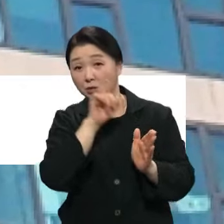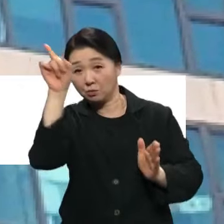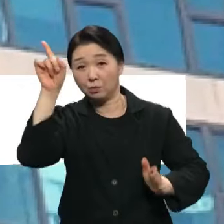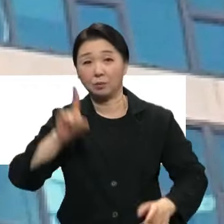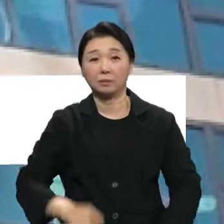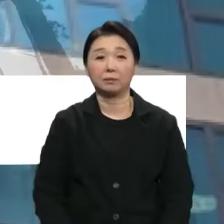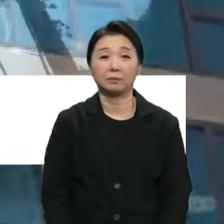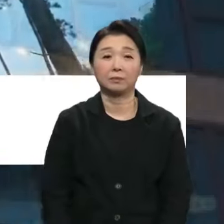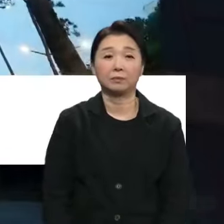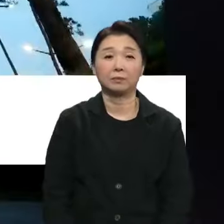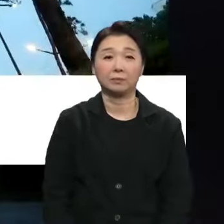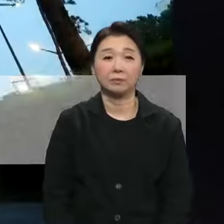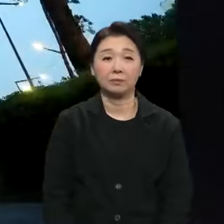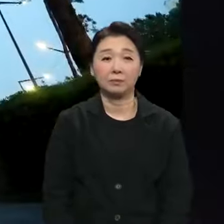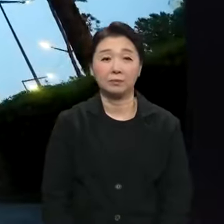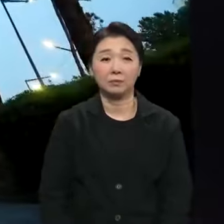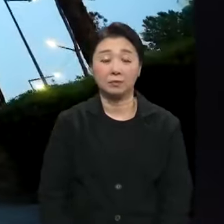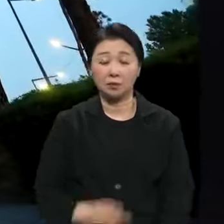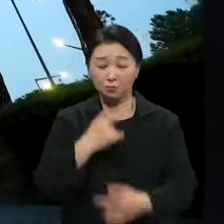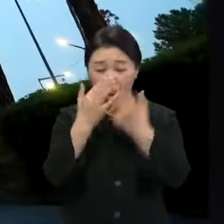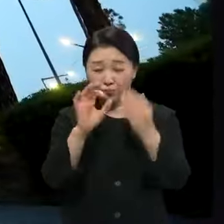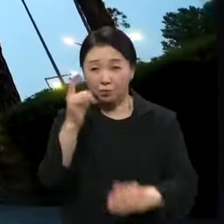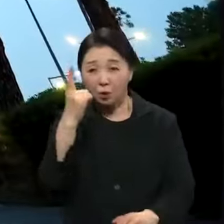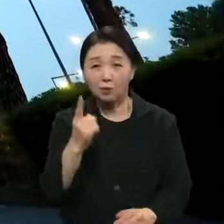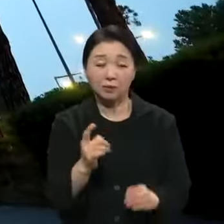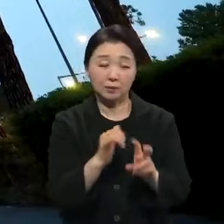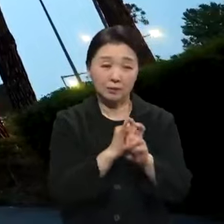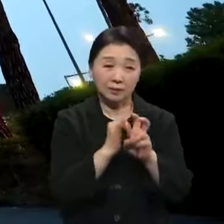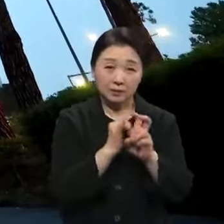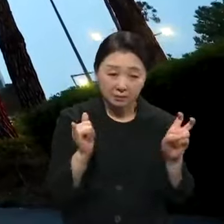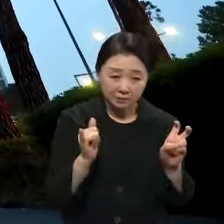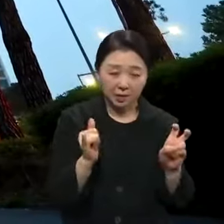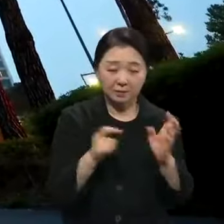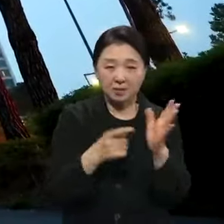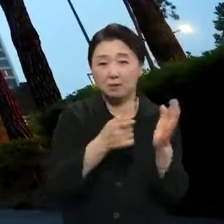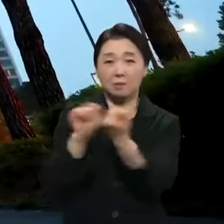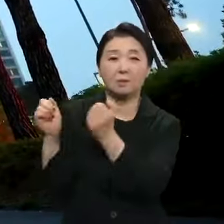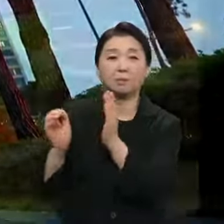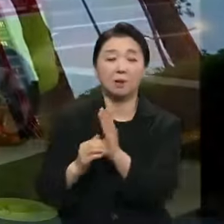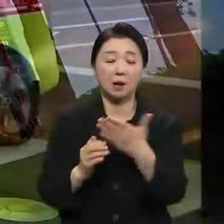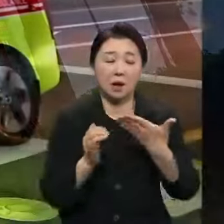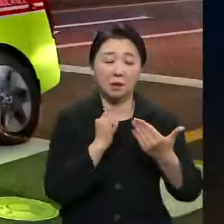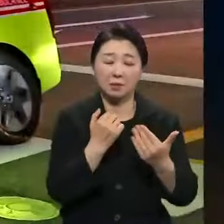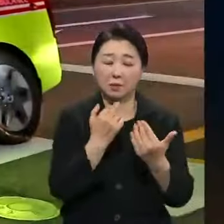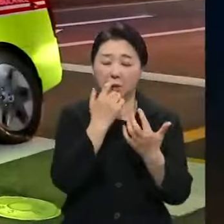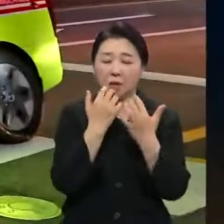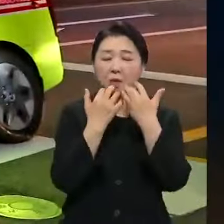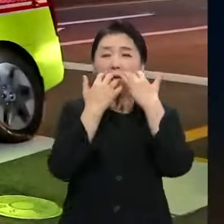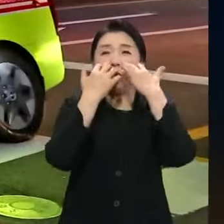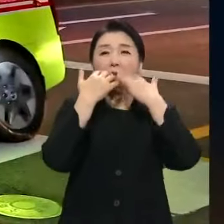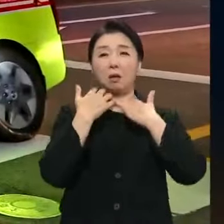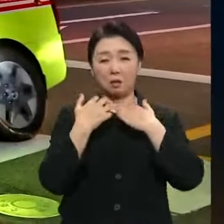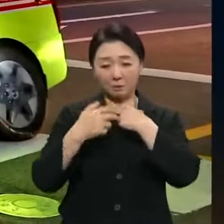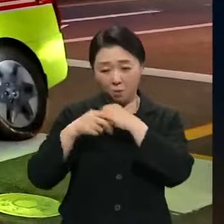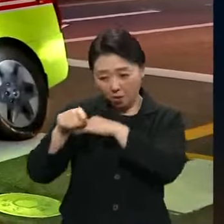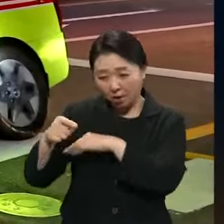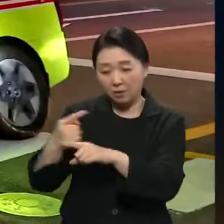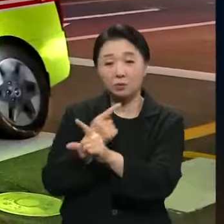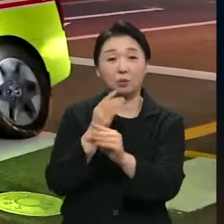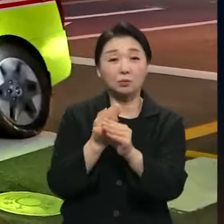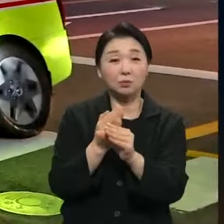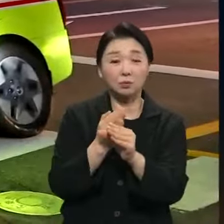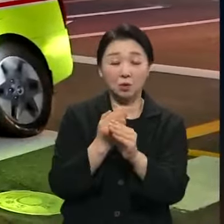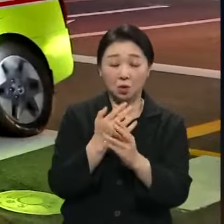신권으로 들어왔습니다 이불로 주민 20여명이 긴급 대피했고 아홉명이 연기를 들이마셔 치료받았습니다 불은